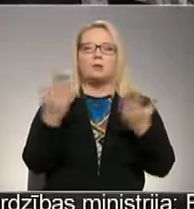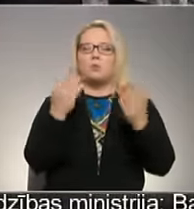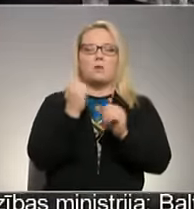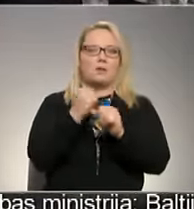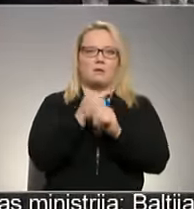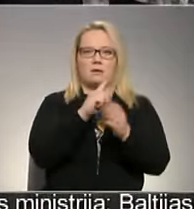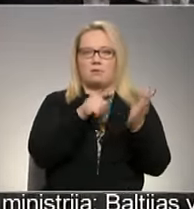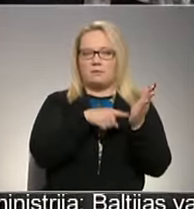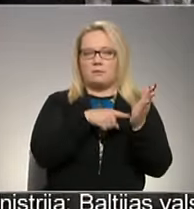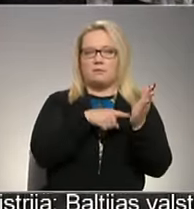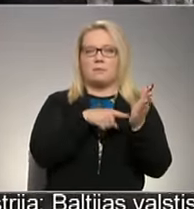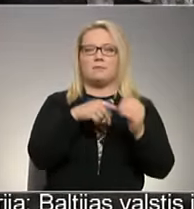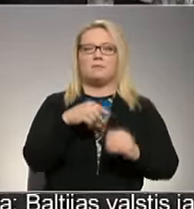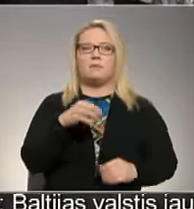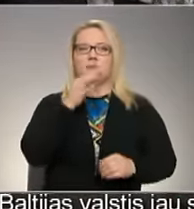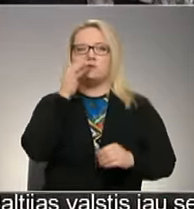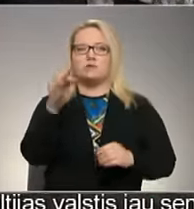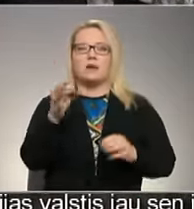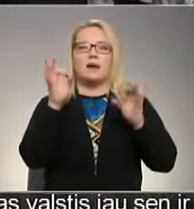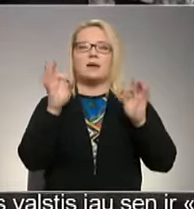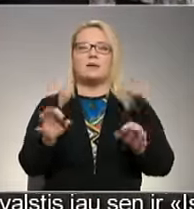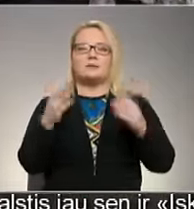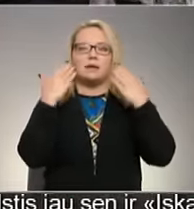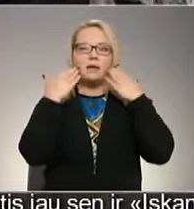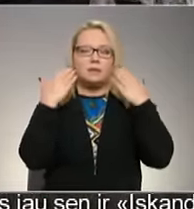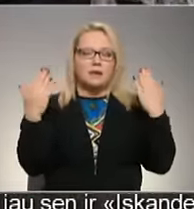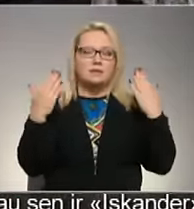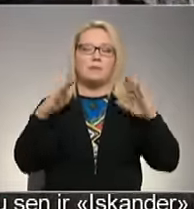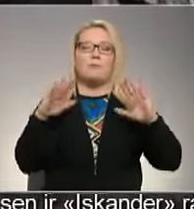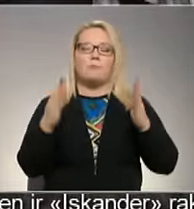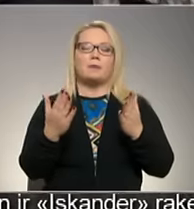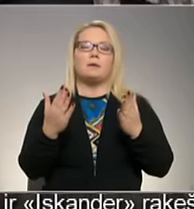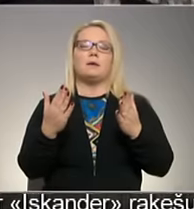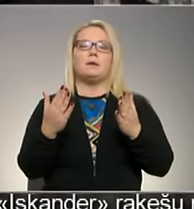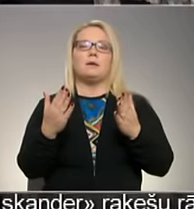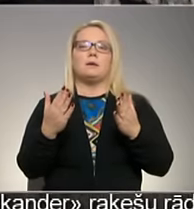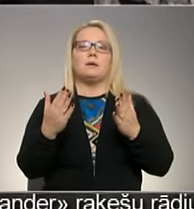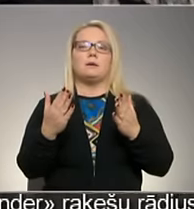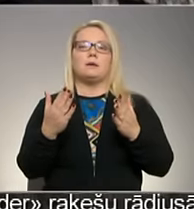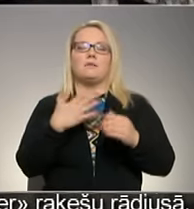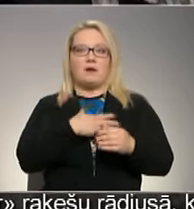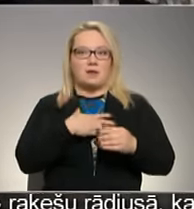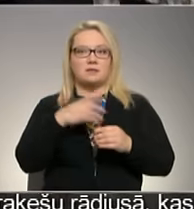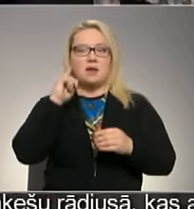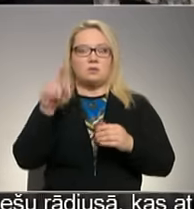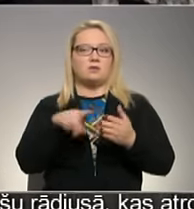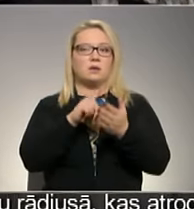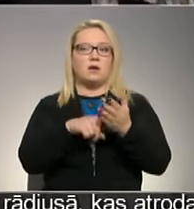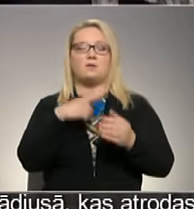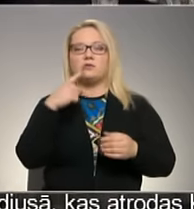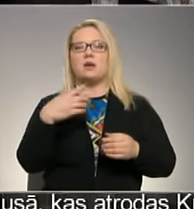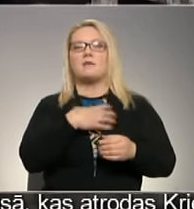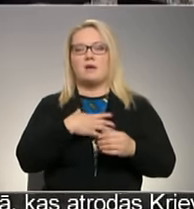darīt? Nu, īsti nezinu, bet nu... Bet vajadzētu zināt? Vajadzētu,